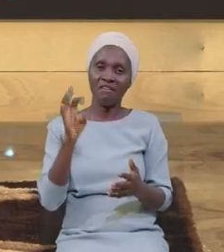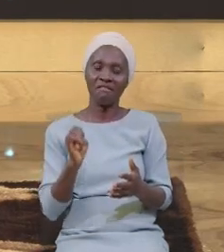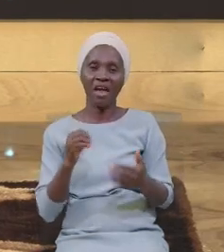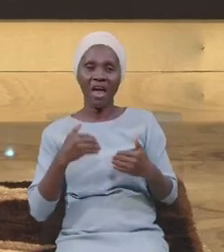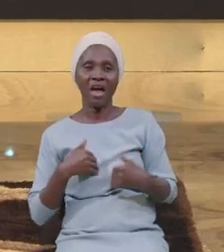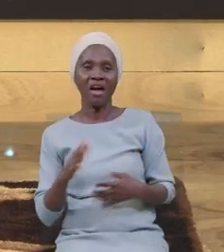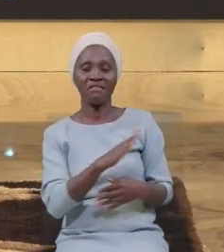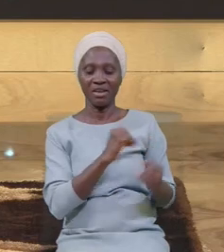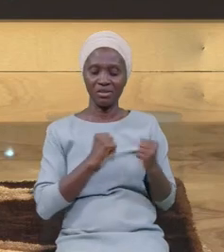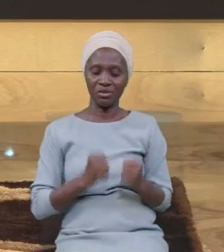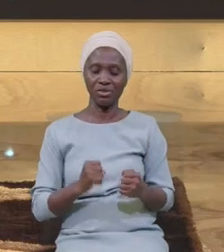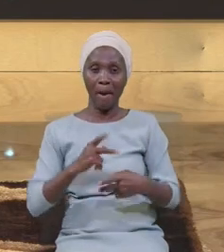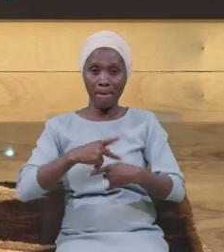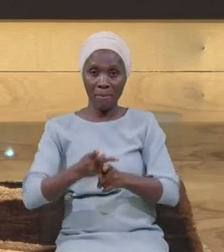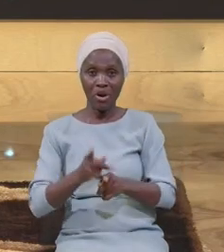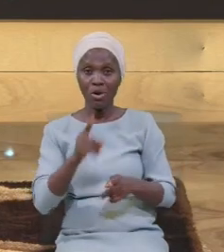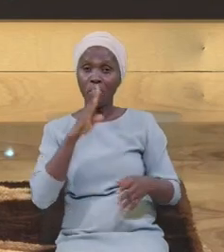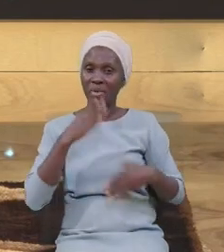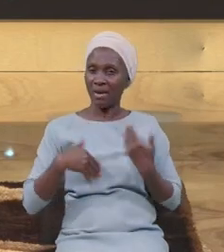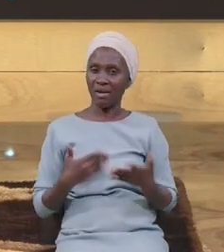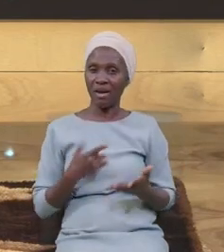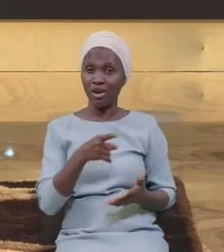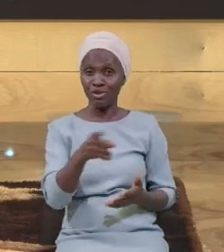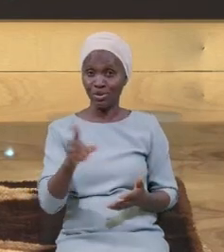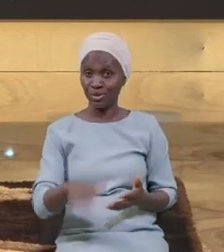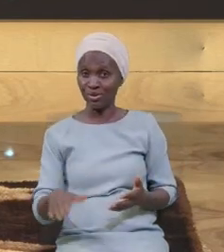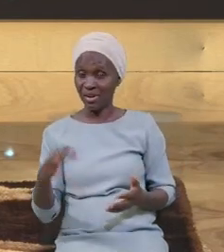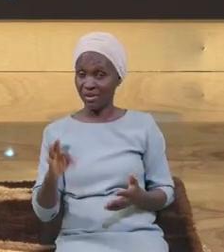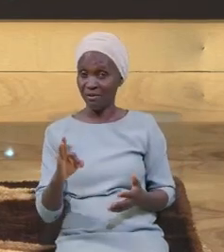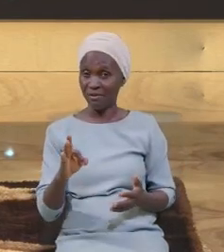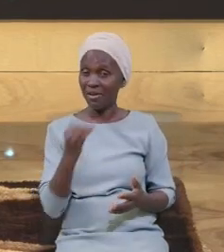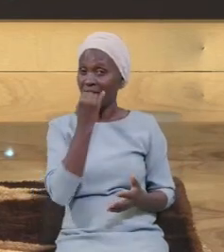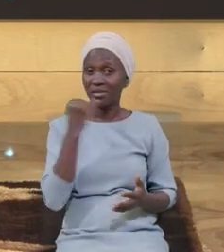Et vous, enfants de Sion, soyez dans l'allégresse et réjouissez-vous